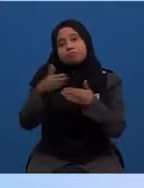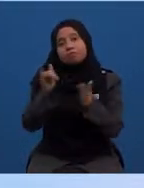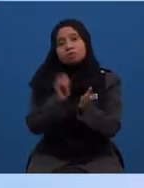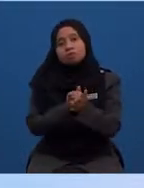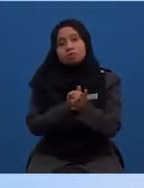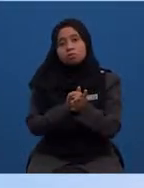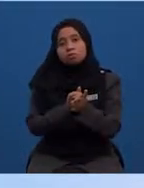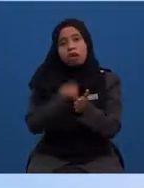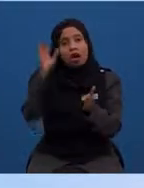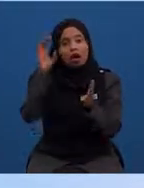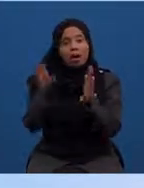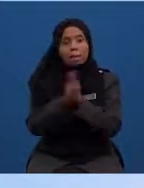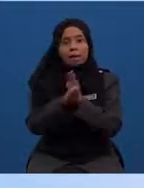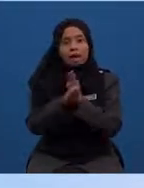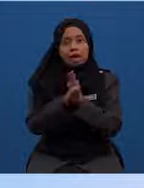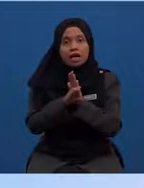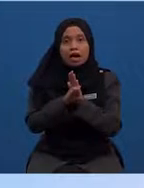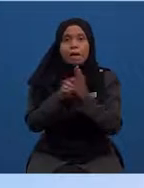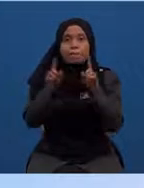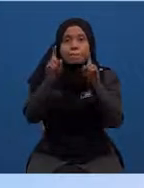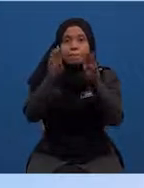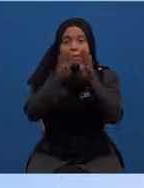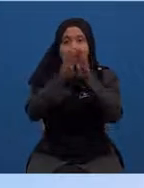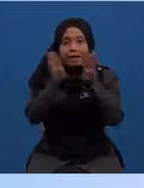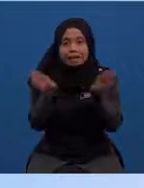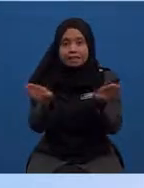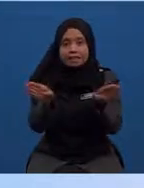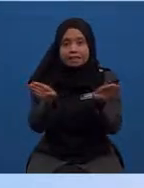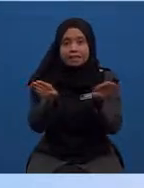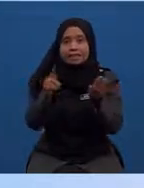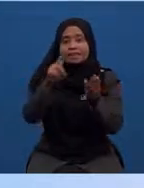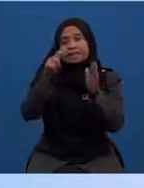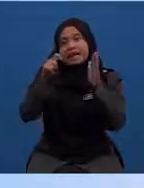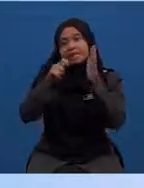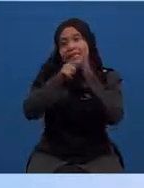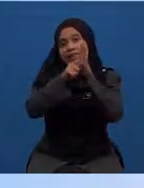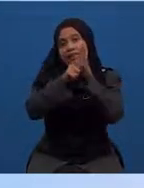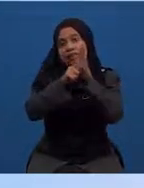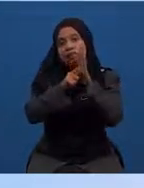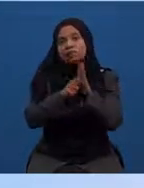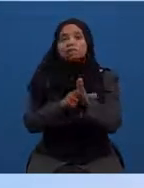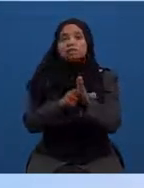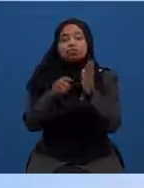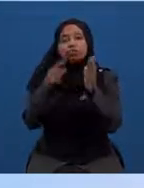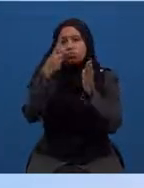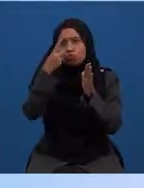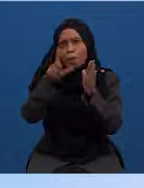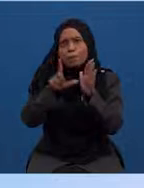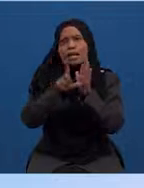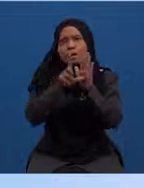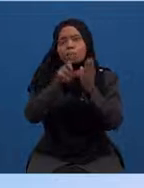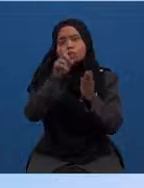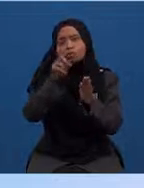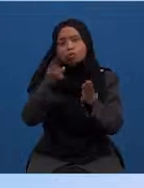Kemudian, gambar papan tanda. Papan tanda sering digunakan untuk melabelkan